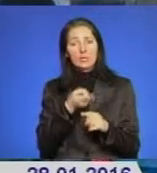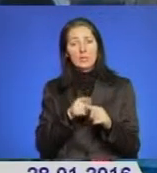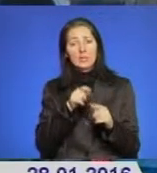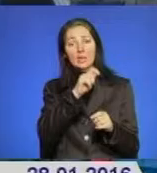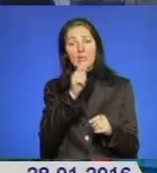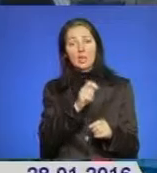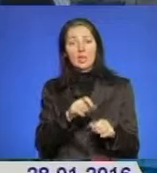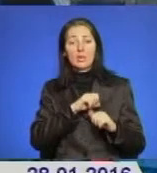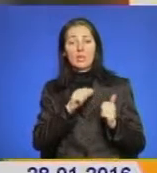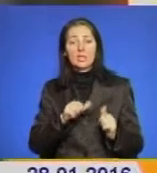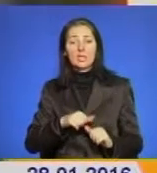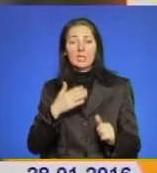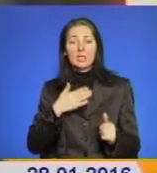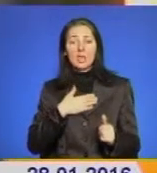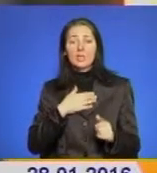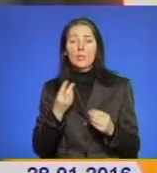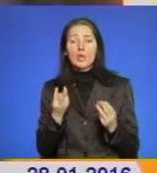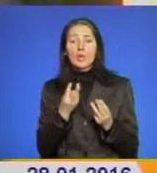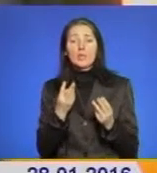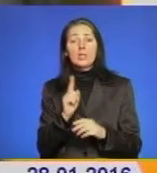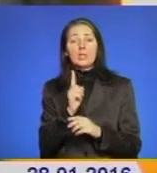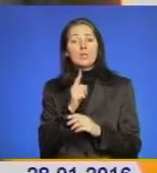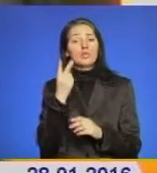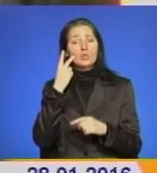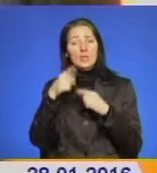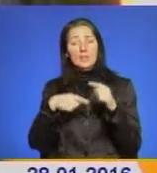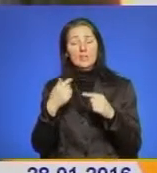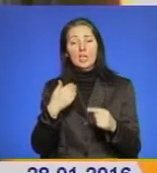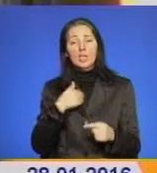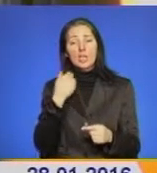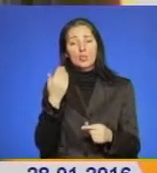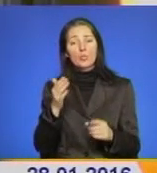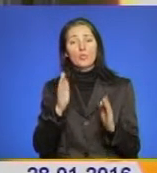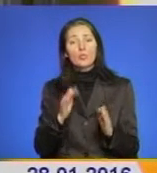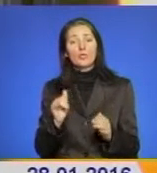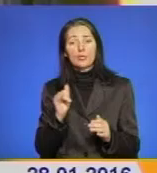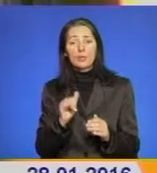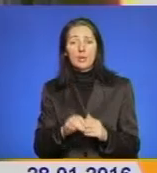В серці нашім запали свічку назавжди, і я з тобою хоч куди.